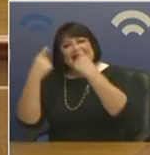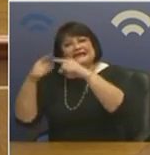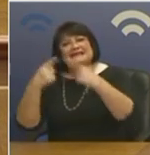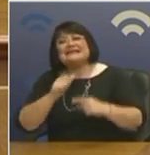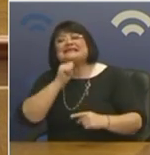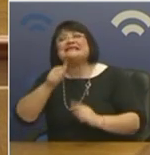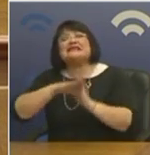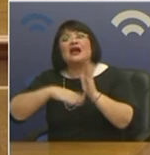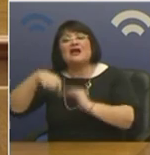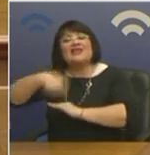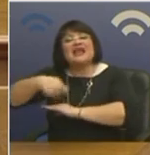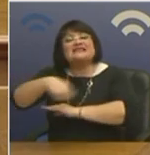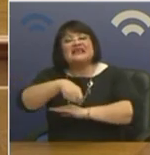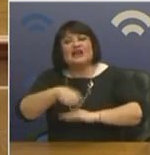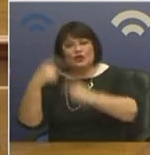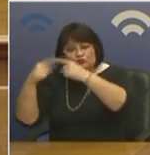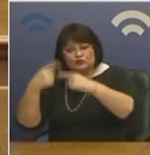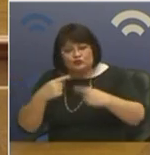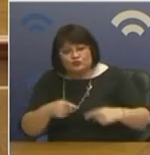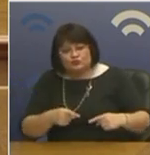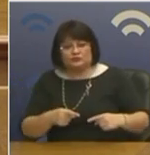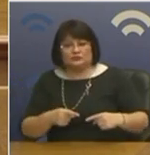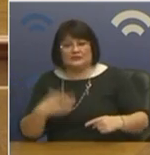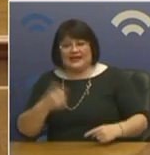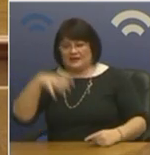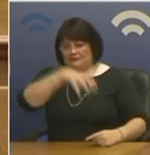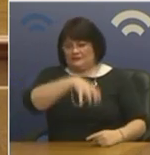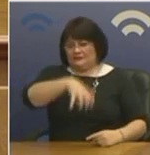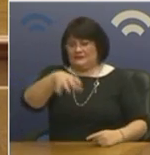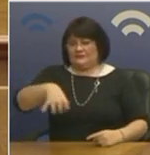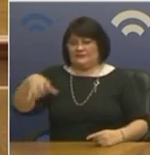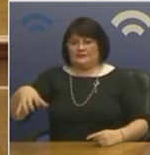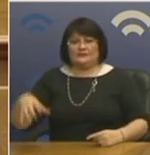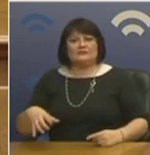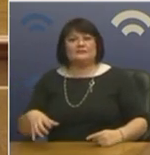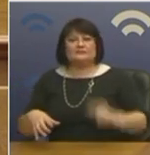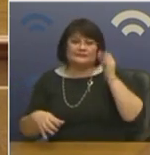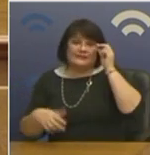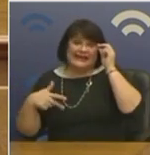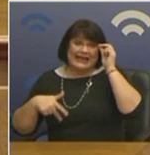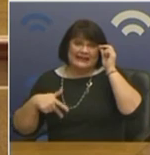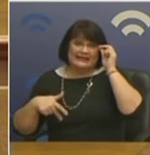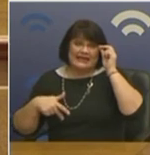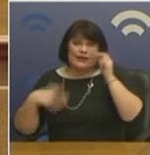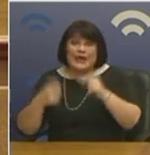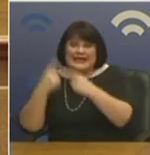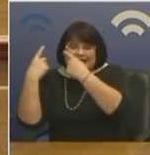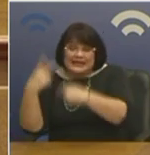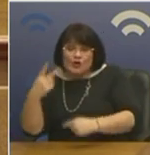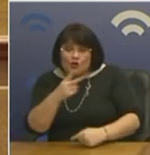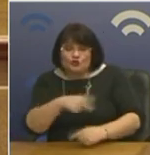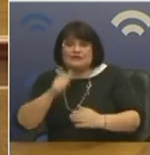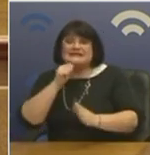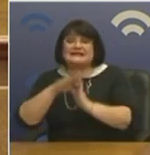συνταγματικά δικαστήρια, το ξέρετε αυτό. Κάθε κρατήδιο έχει συνταγματικό δικαστήριο, κύριε Κεραπετρίτη. Κάθε κρατήδιο της Γερμανίας έχει δικό του συνταγματικό